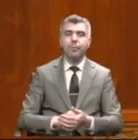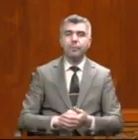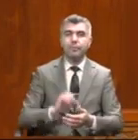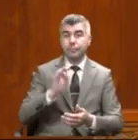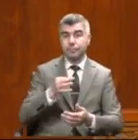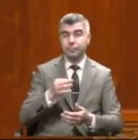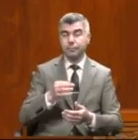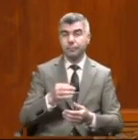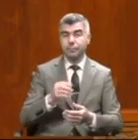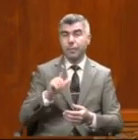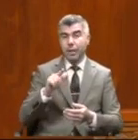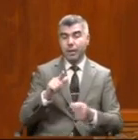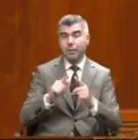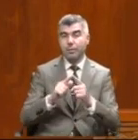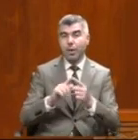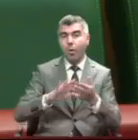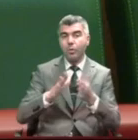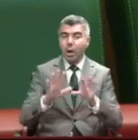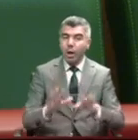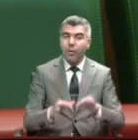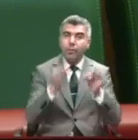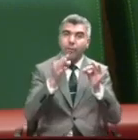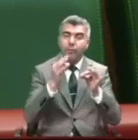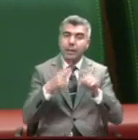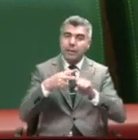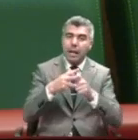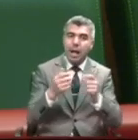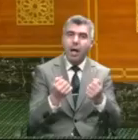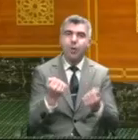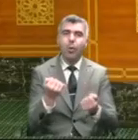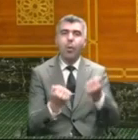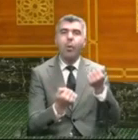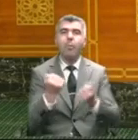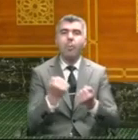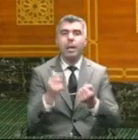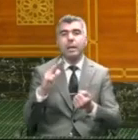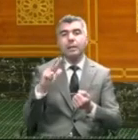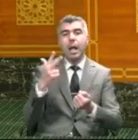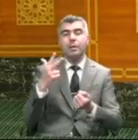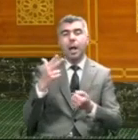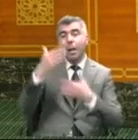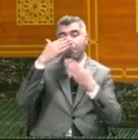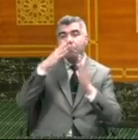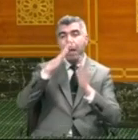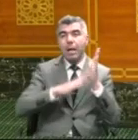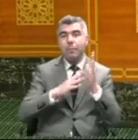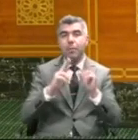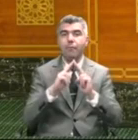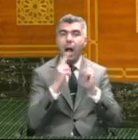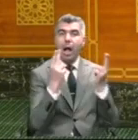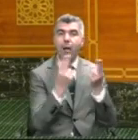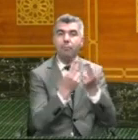لمكنات من الوصول الى هذا المستوى في صناعه السيارات ثالث بلد اللي عنده احسن تنافسيه في العالم